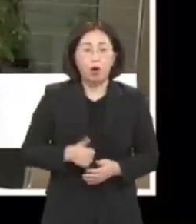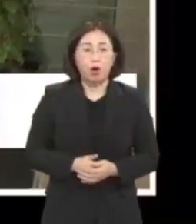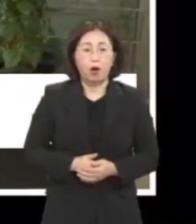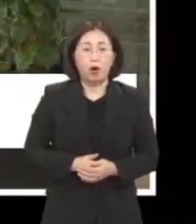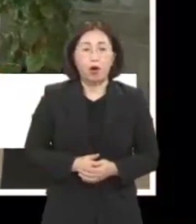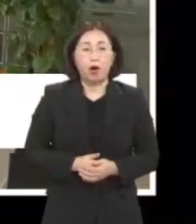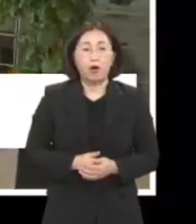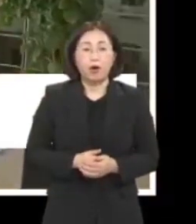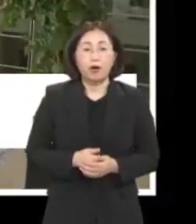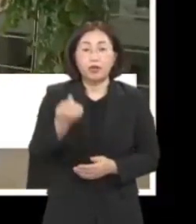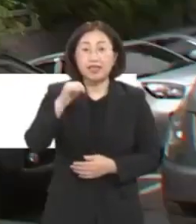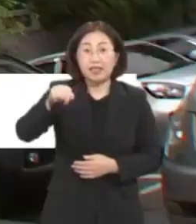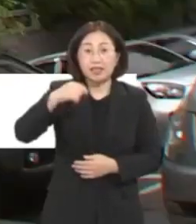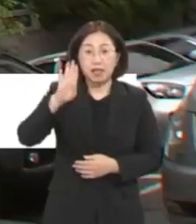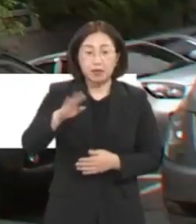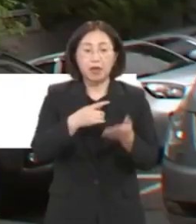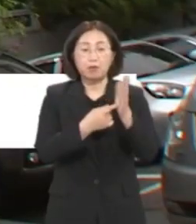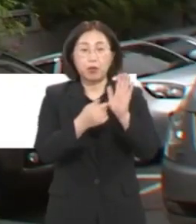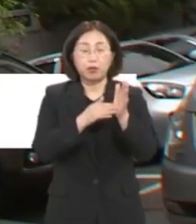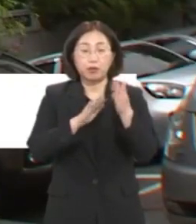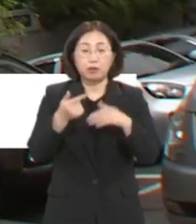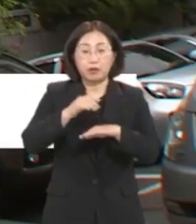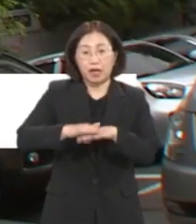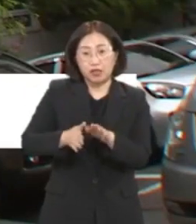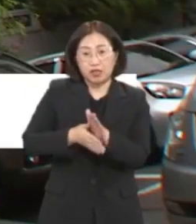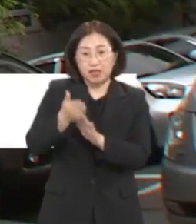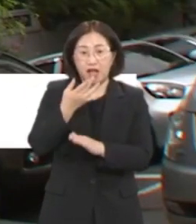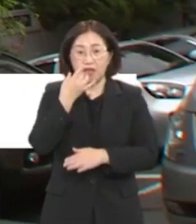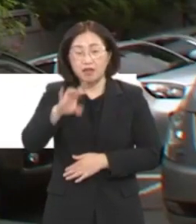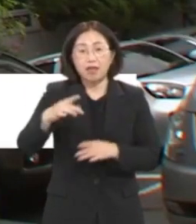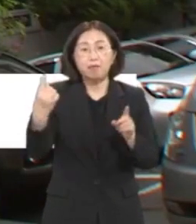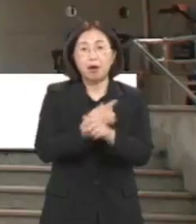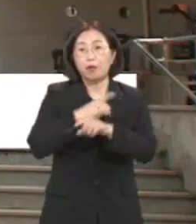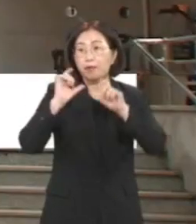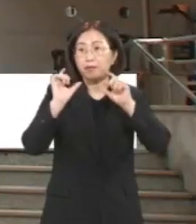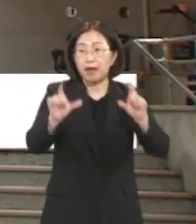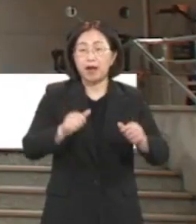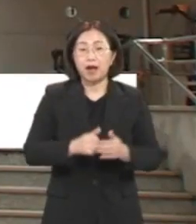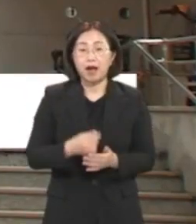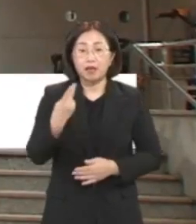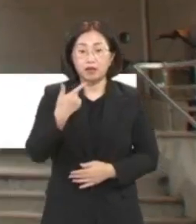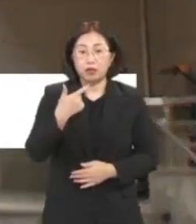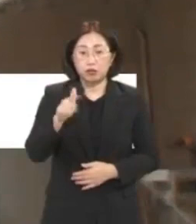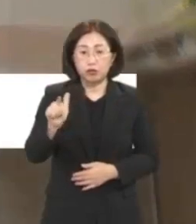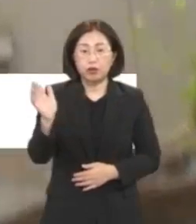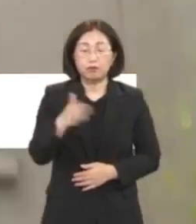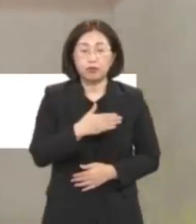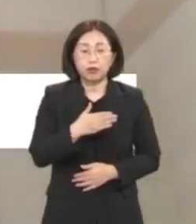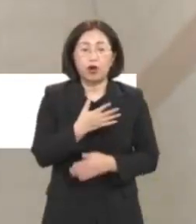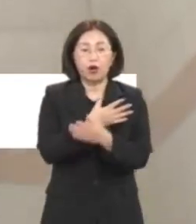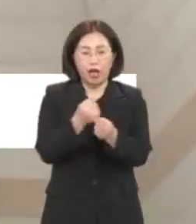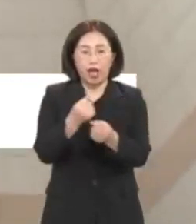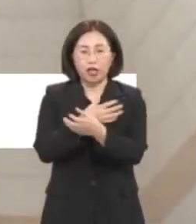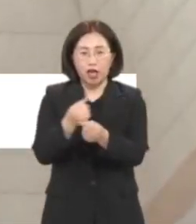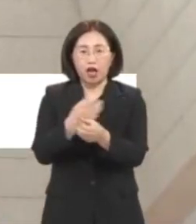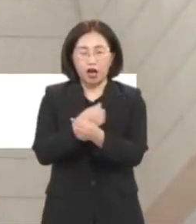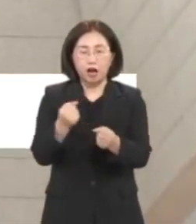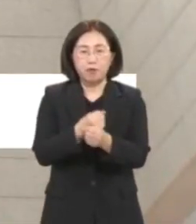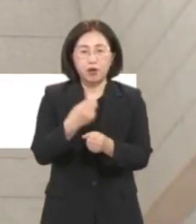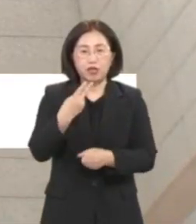담은 TJB 보도 이후 대전시가 특단의 조치를 내렸습니다 2006년부터 재계약을 거듭하며